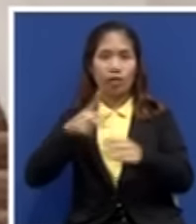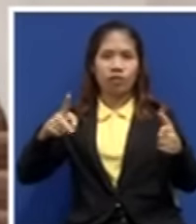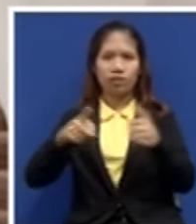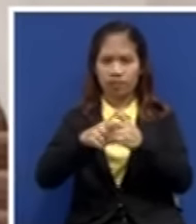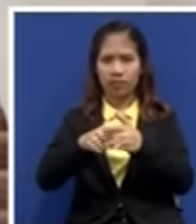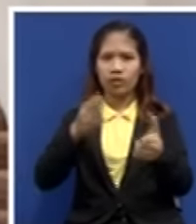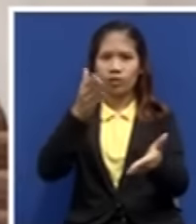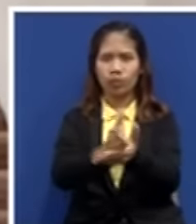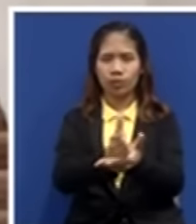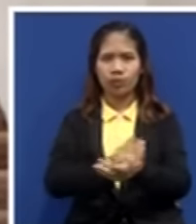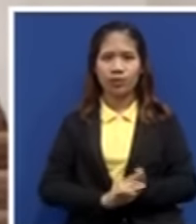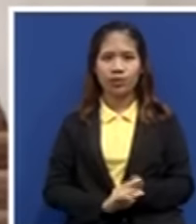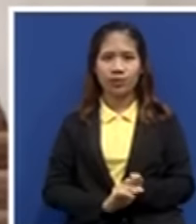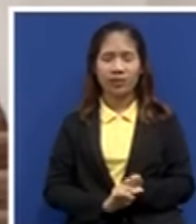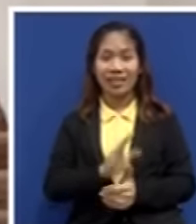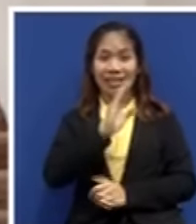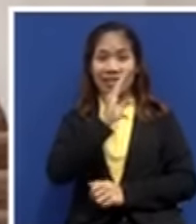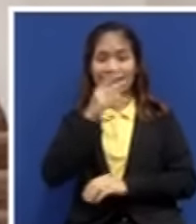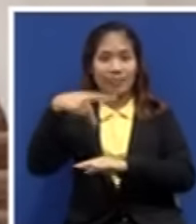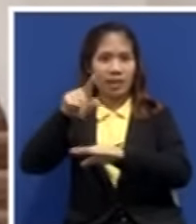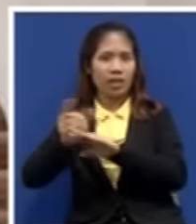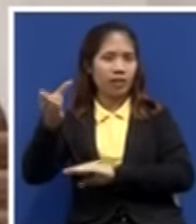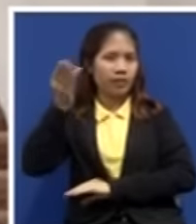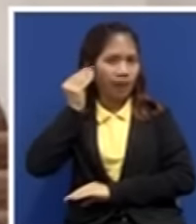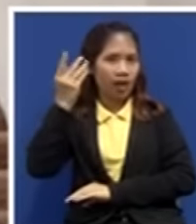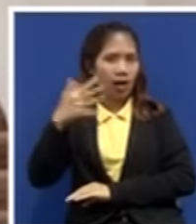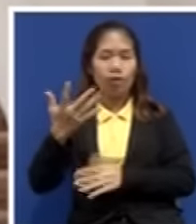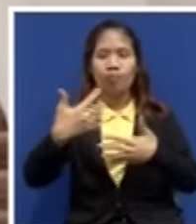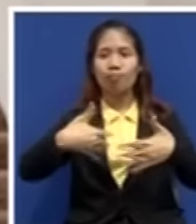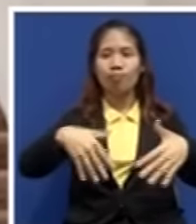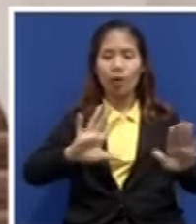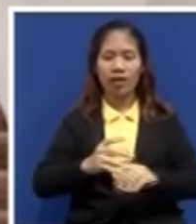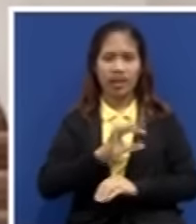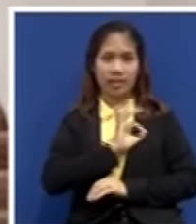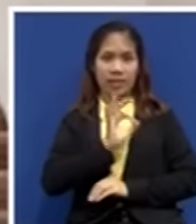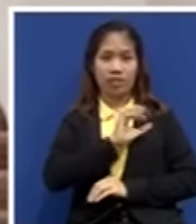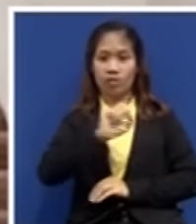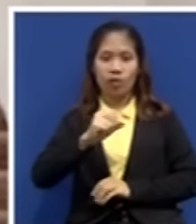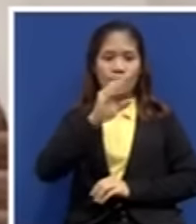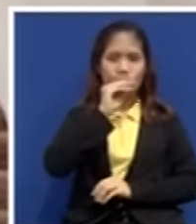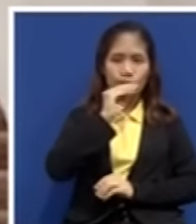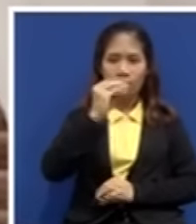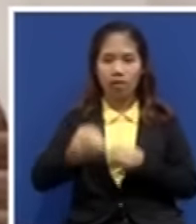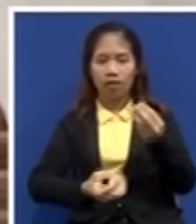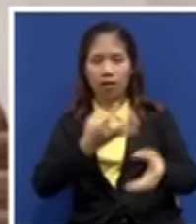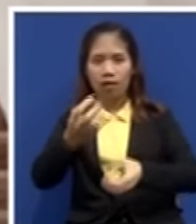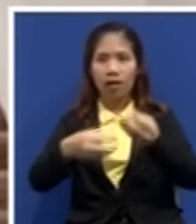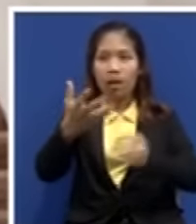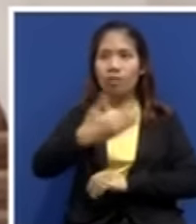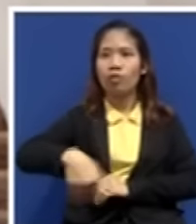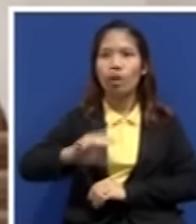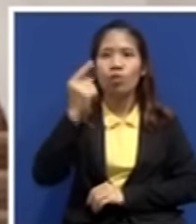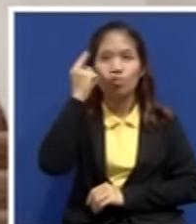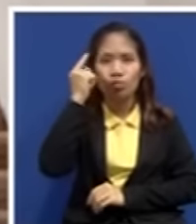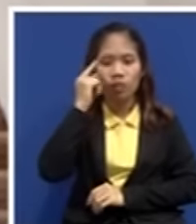ททันทีถ้าหากประธานฟังและปล่อยให้สมาชิกพูดต่อไปทั้งๆที่เรารู้อยู่แล้ว